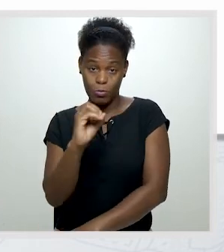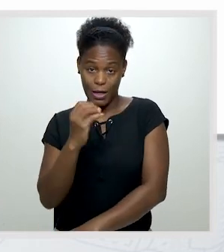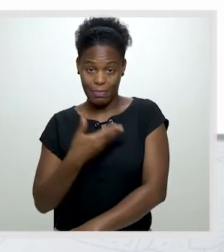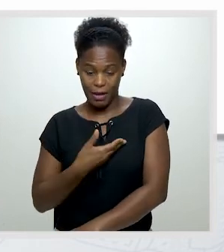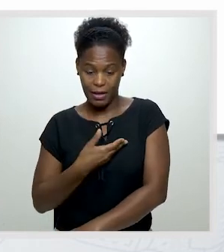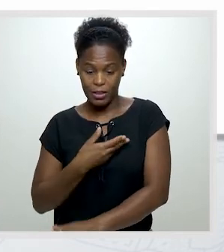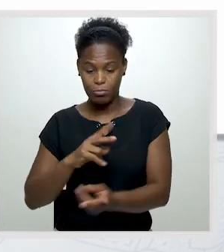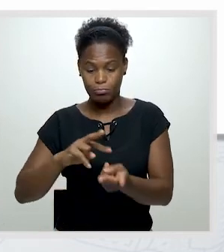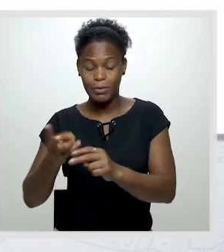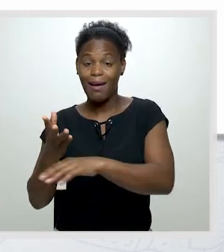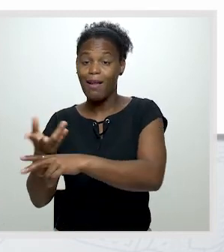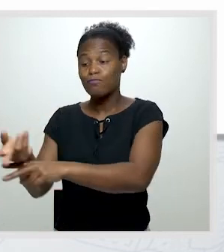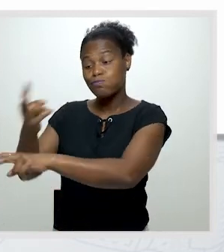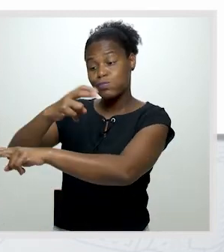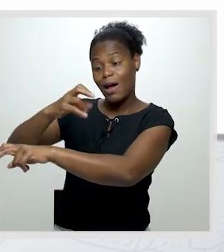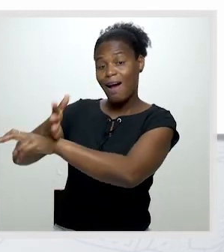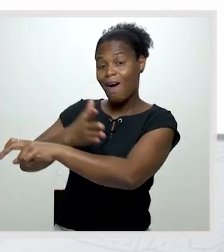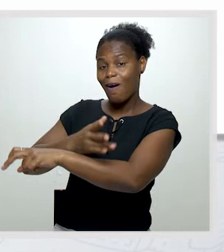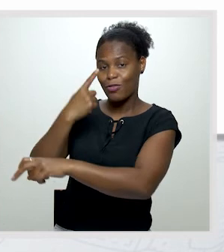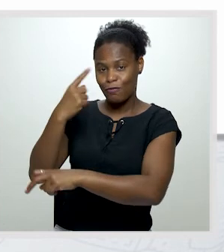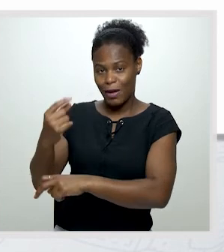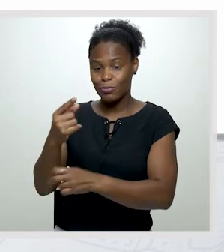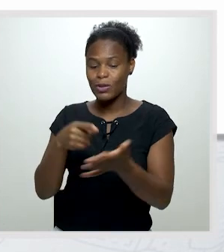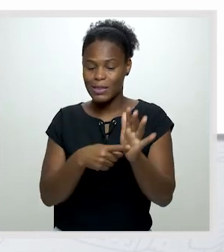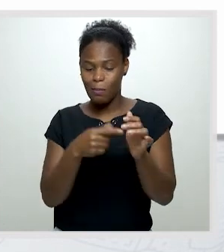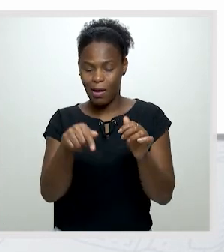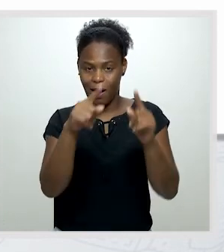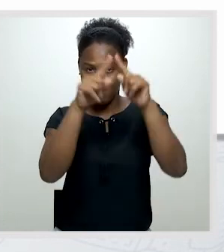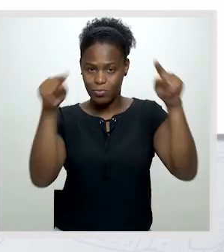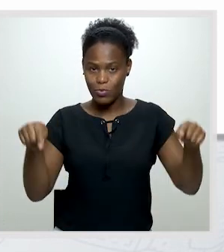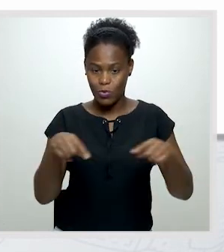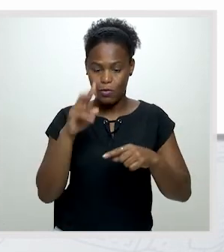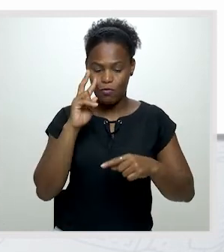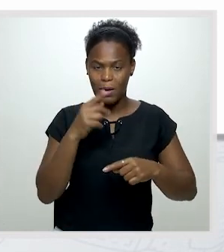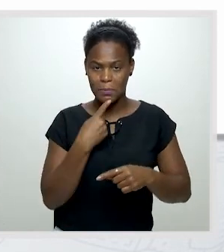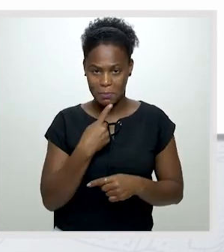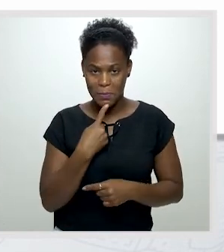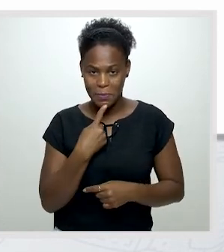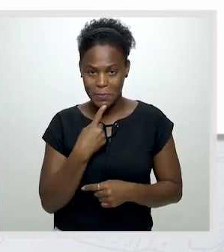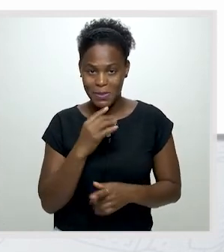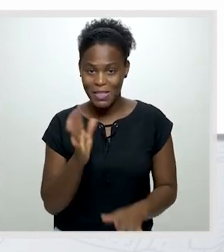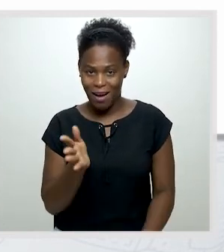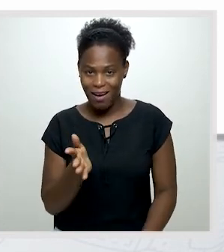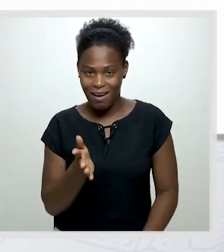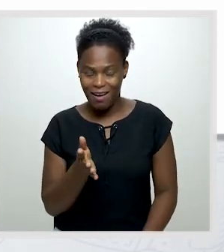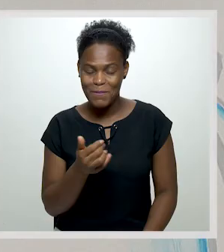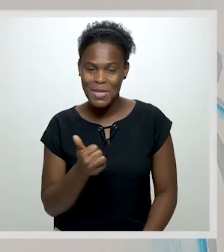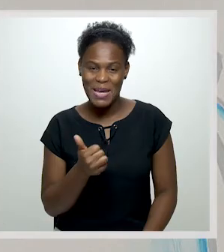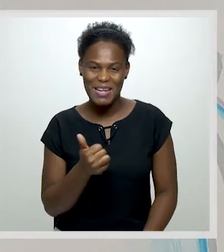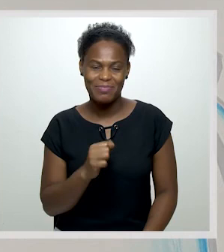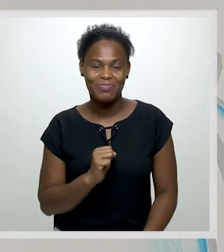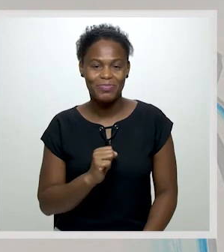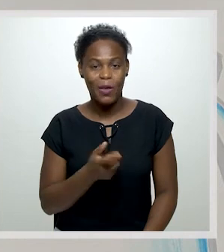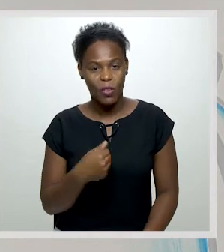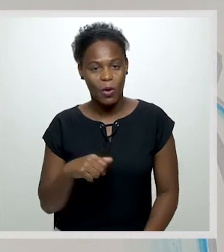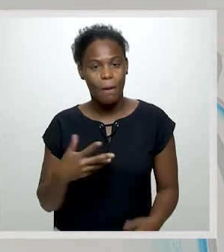direct est placé avant le verbe. Et tu as des exemples dans ce tableau. Tu as compris? Bien.